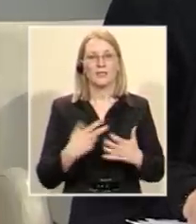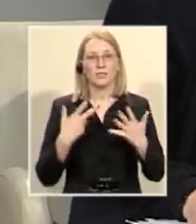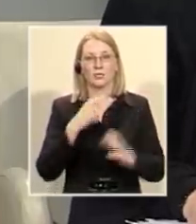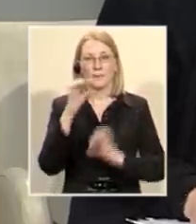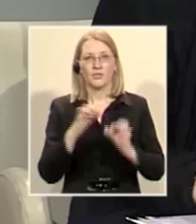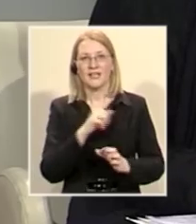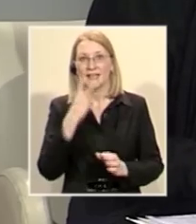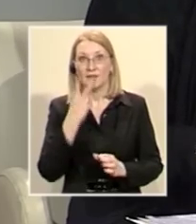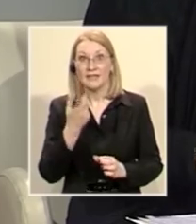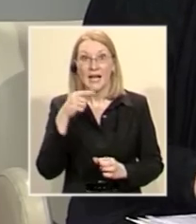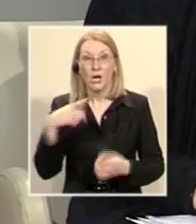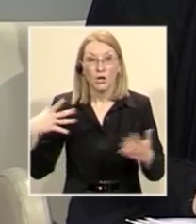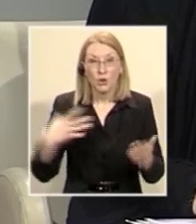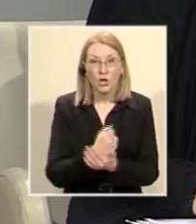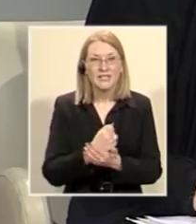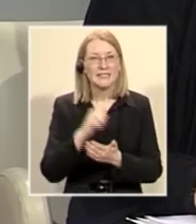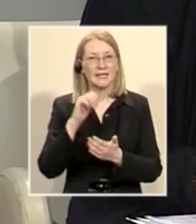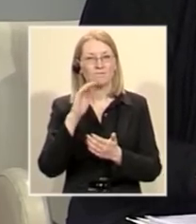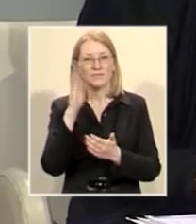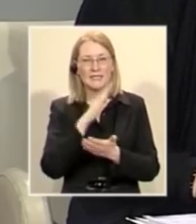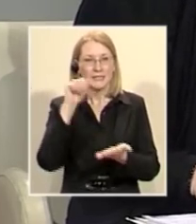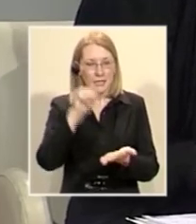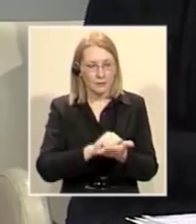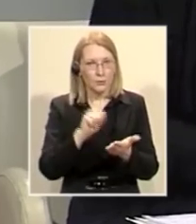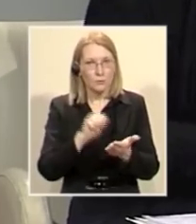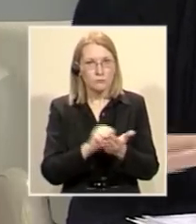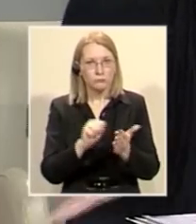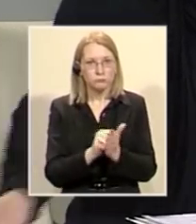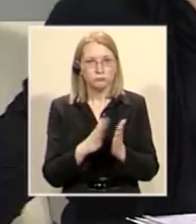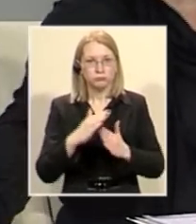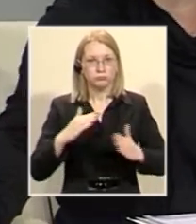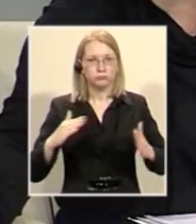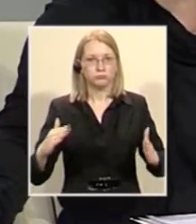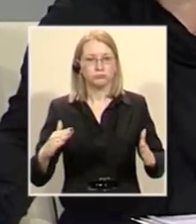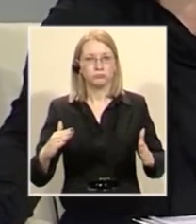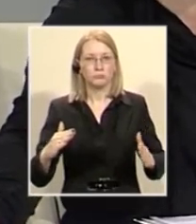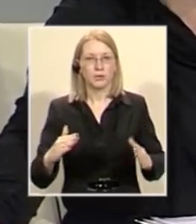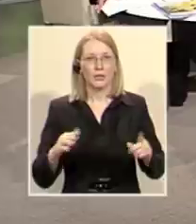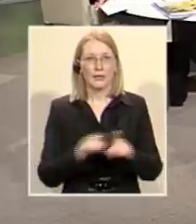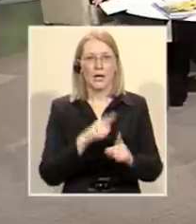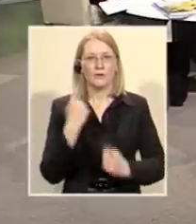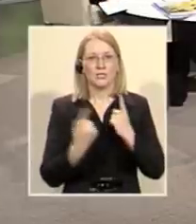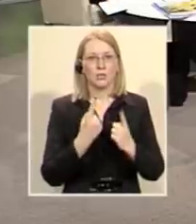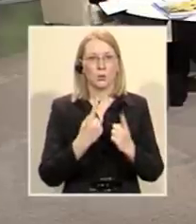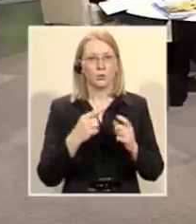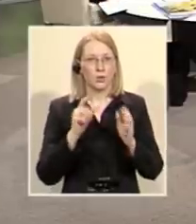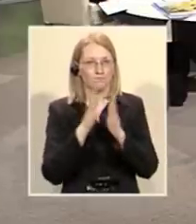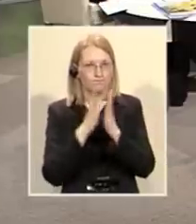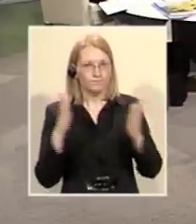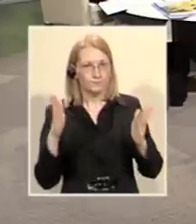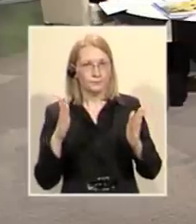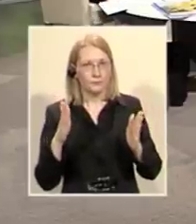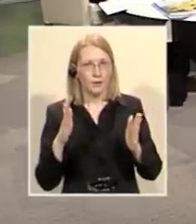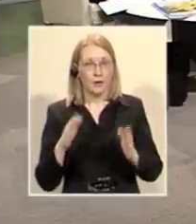ne vidi, ali on koristi crni tisak, znači uvećani tisak u ovom slučaju kao što je ovdje. A što